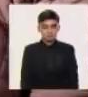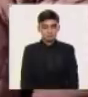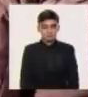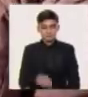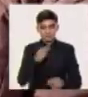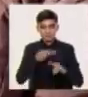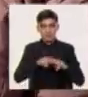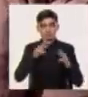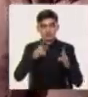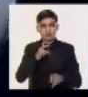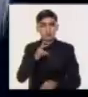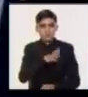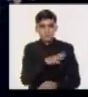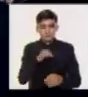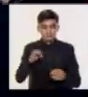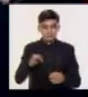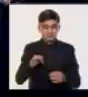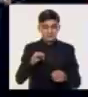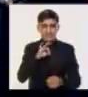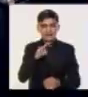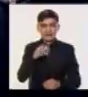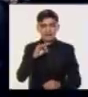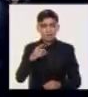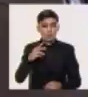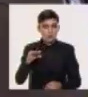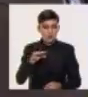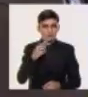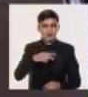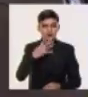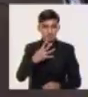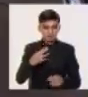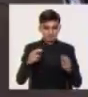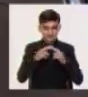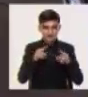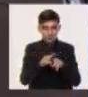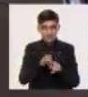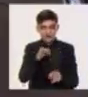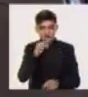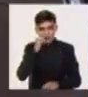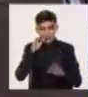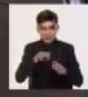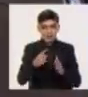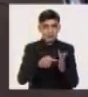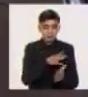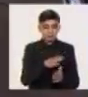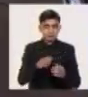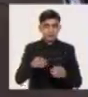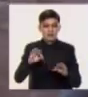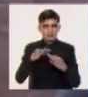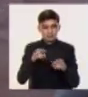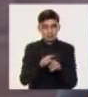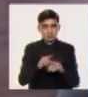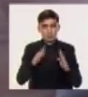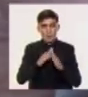А это уже пострадавшие от деятельности Индиго-24. Они собрались у здания Следственного суда Шымкента с требованием отменить домашний арест